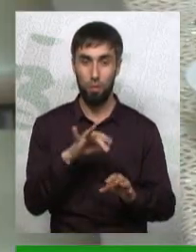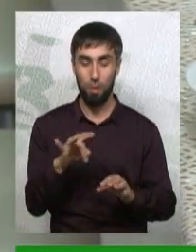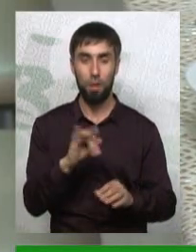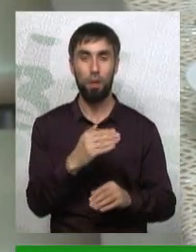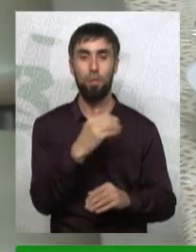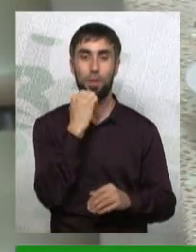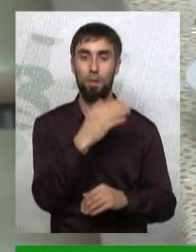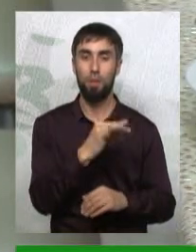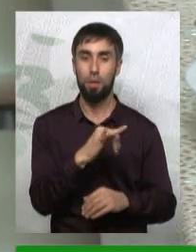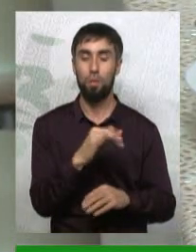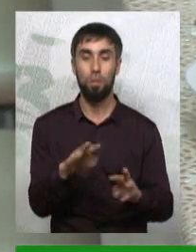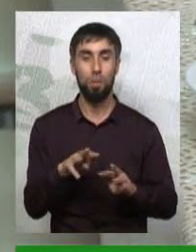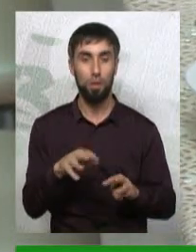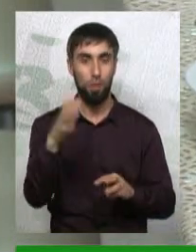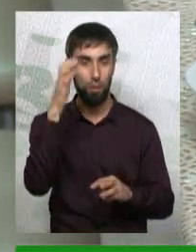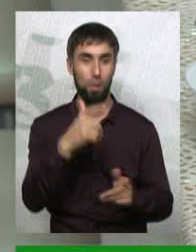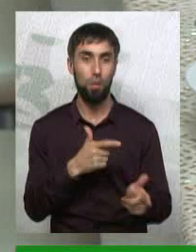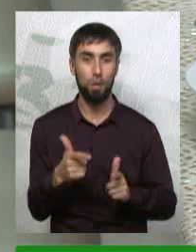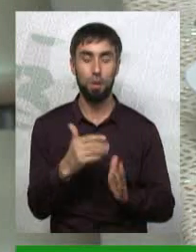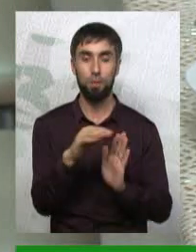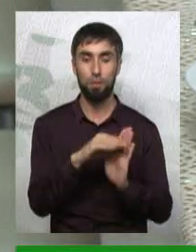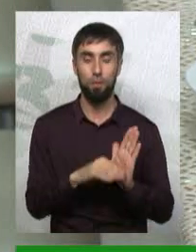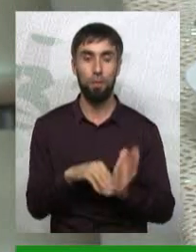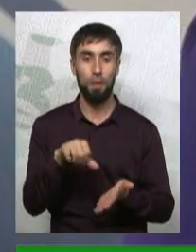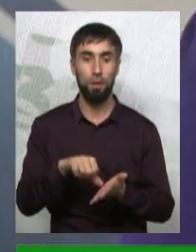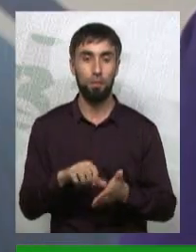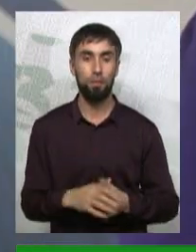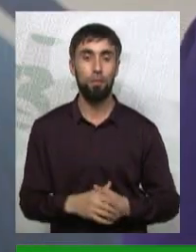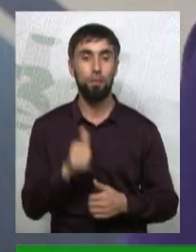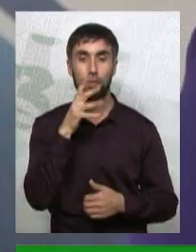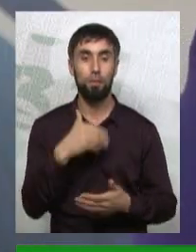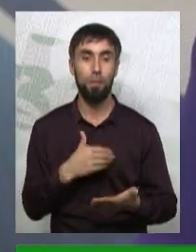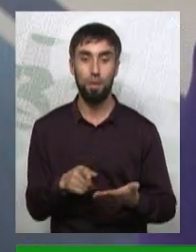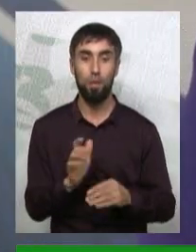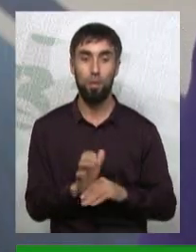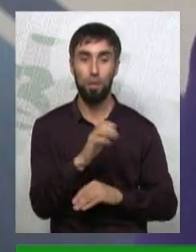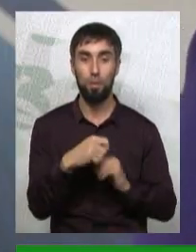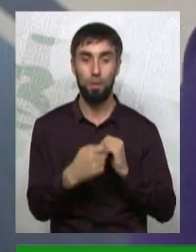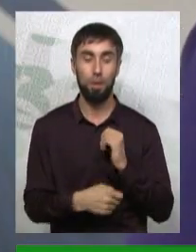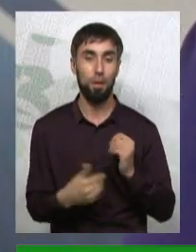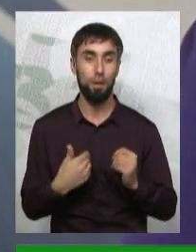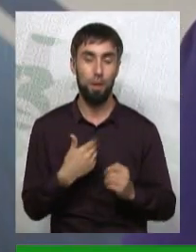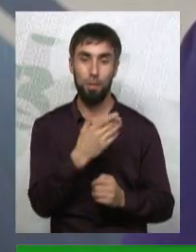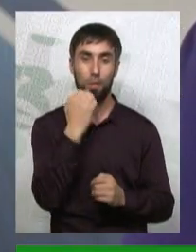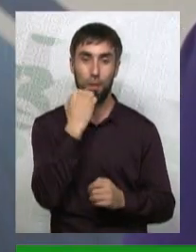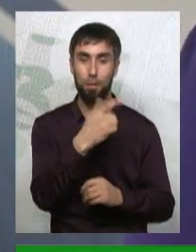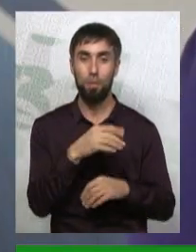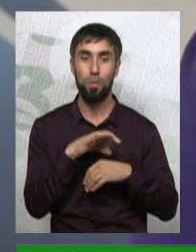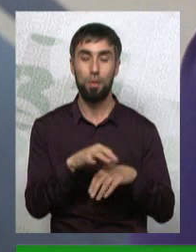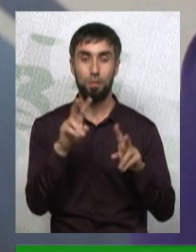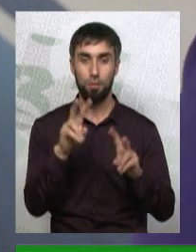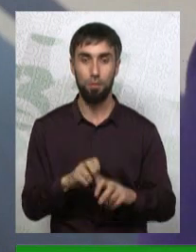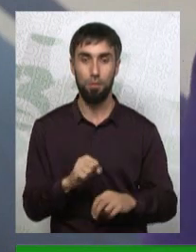федеральный. Сейчас в Министерстве образования готовят список участников. Когда мы направим эти материалы, нам федеральный центр проводит